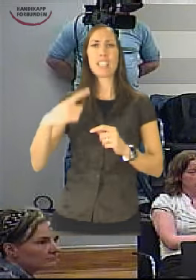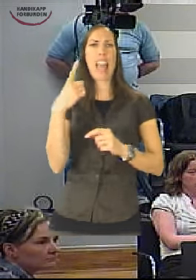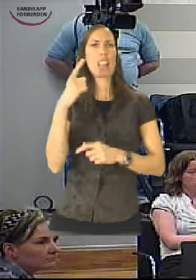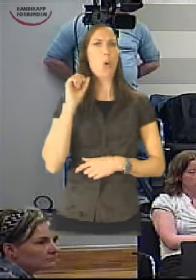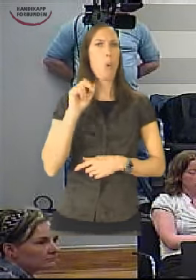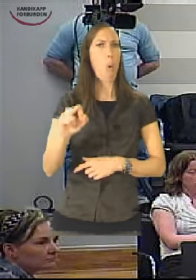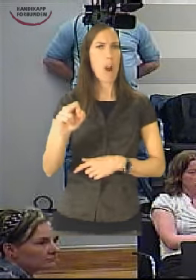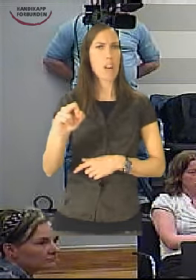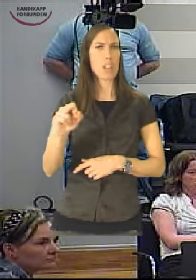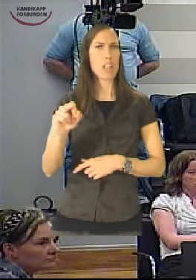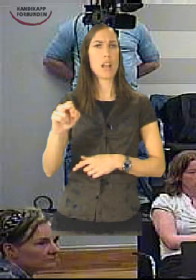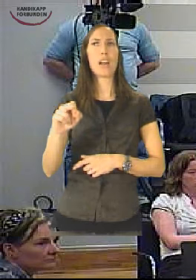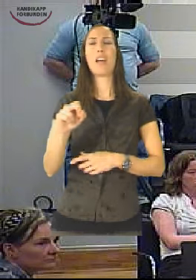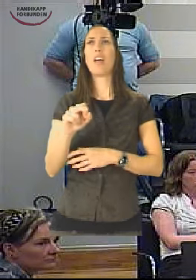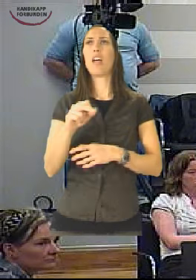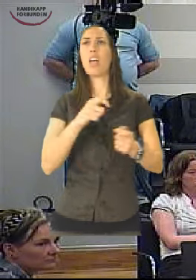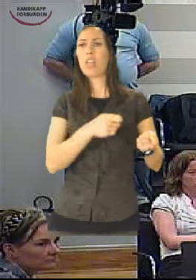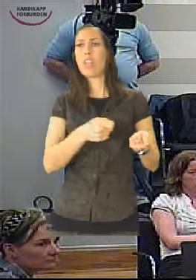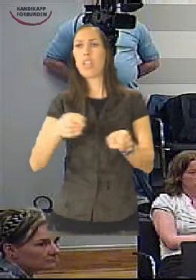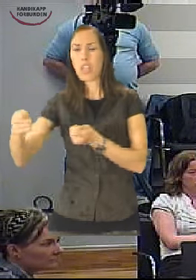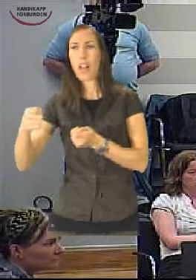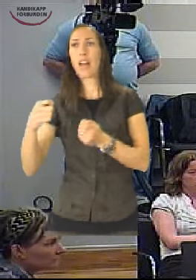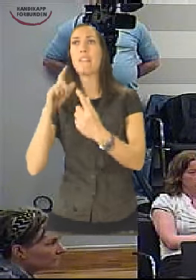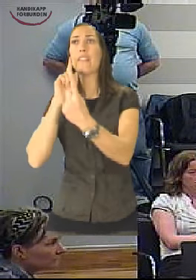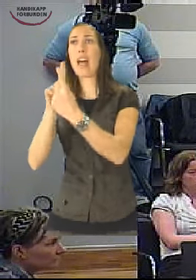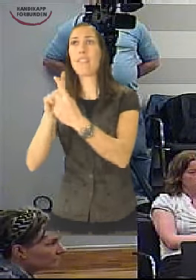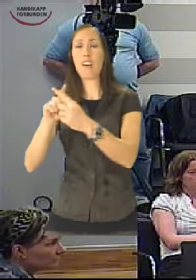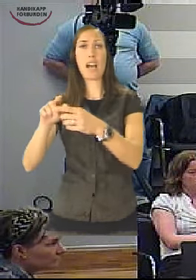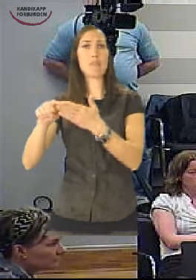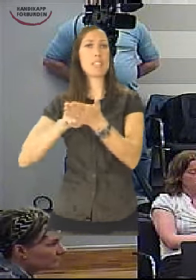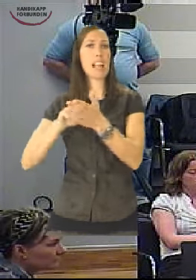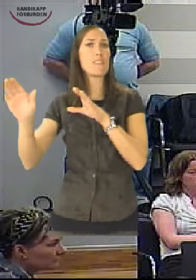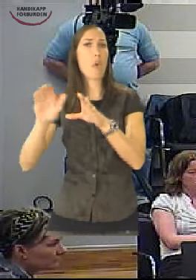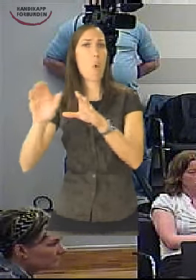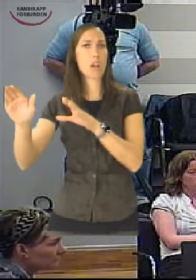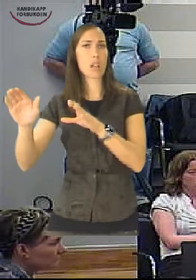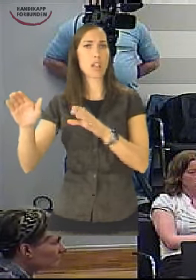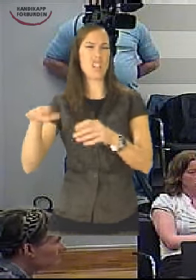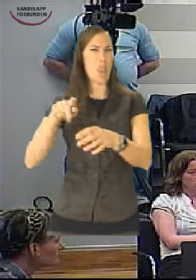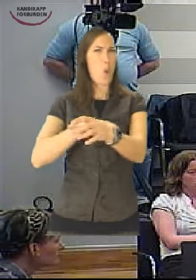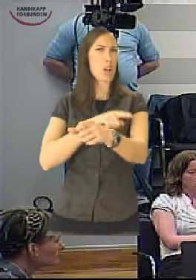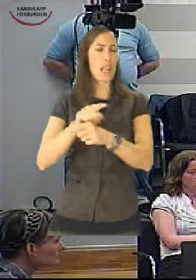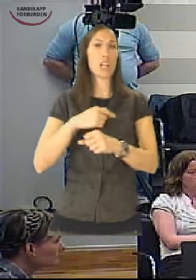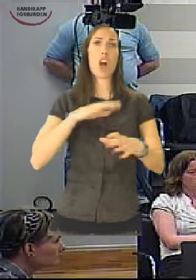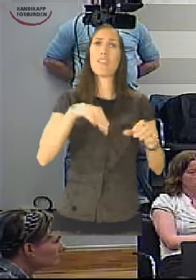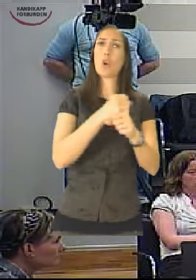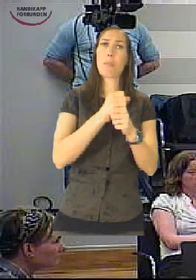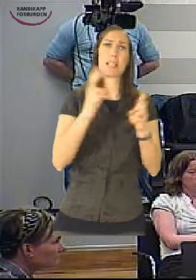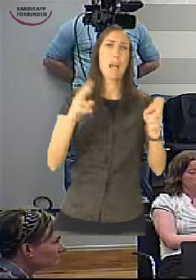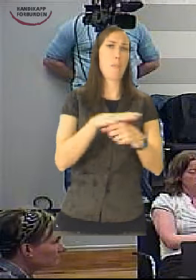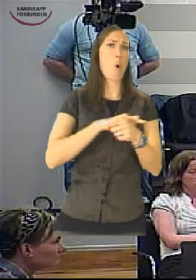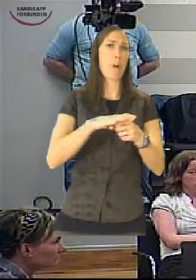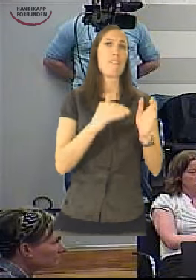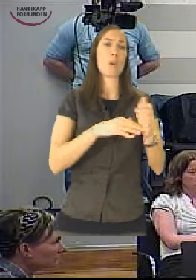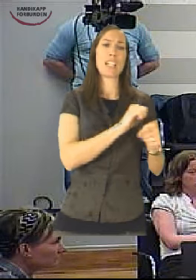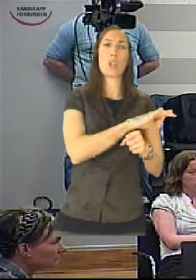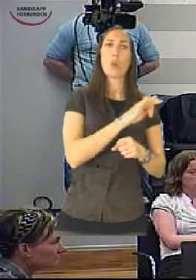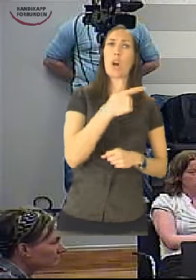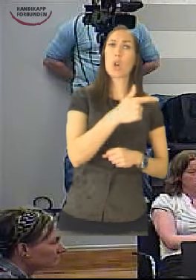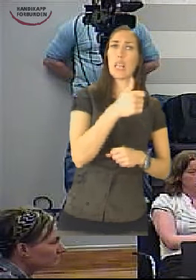innan de får en specialistvård. Och det här gäller de flesta. Och i och med att jag håller på med det här sedan 1976 så vet jag att det